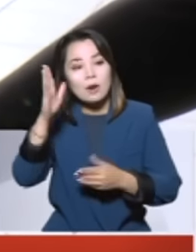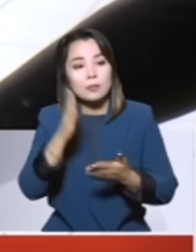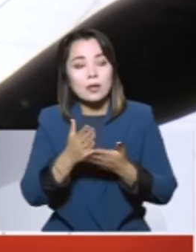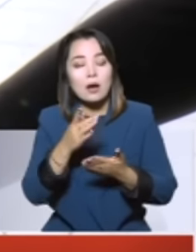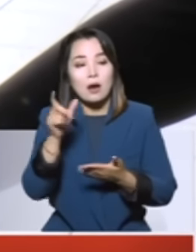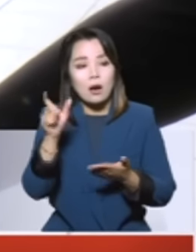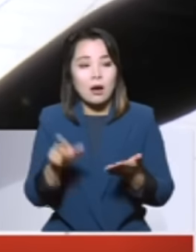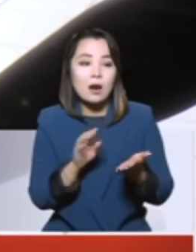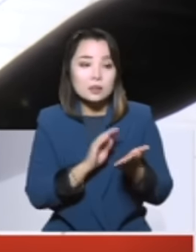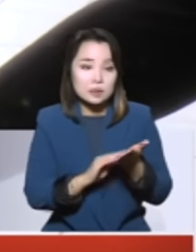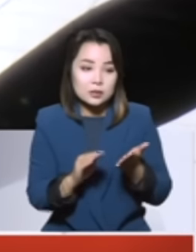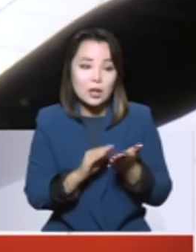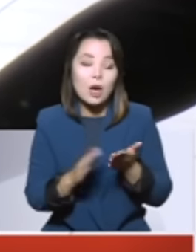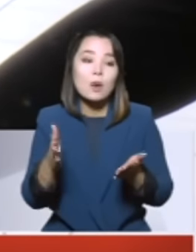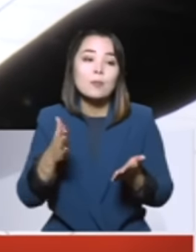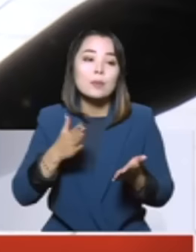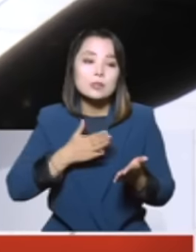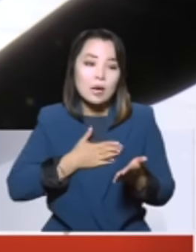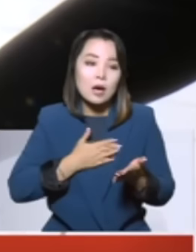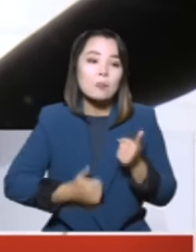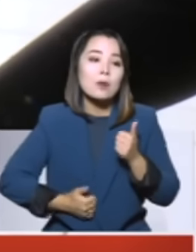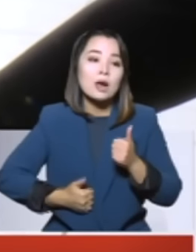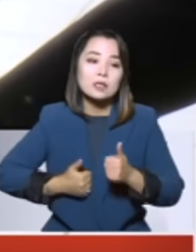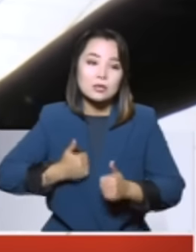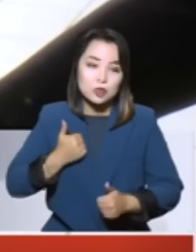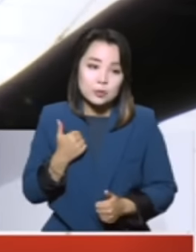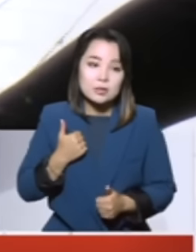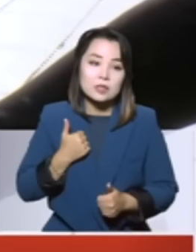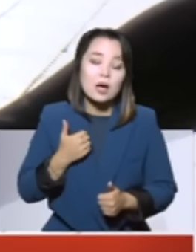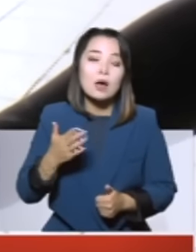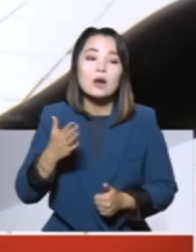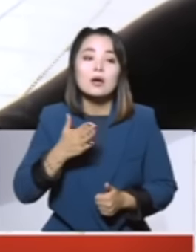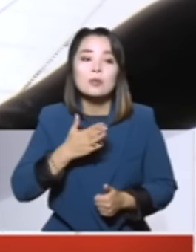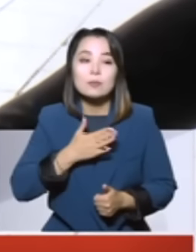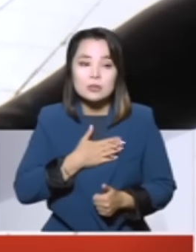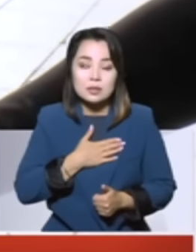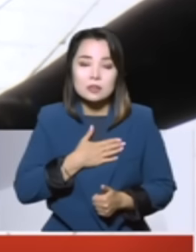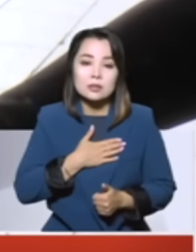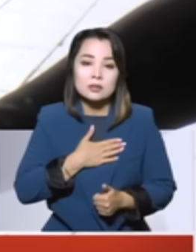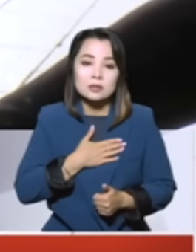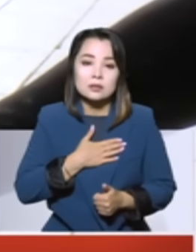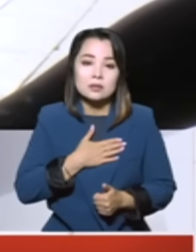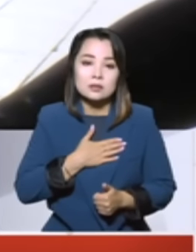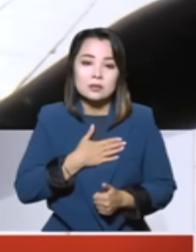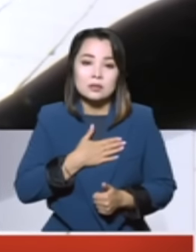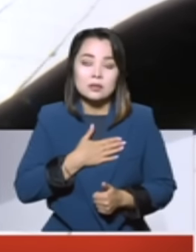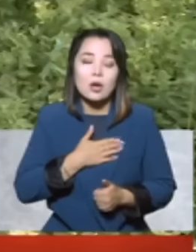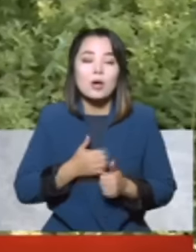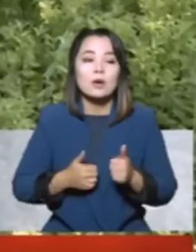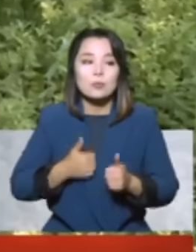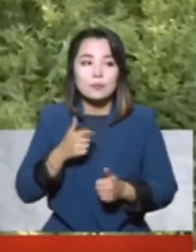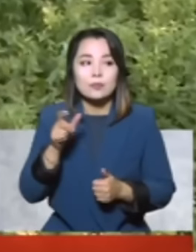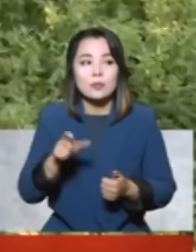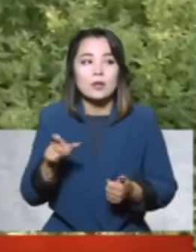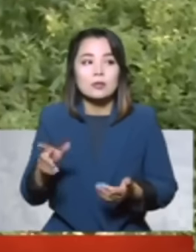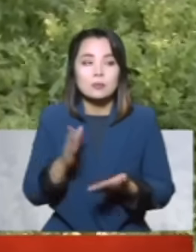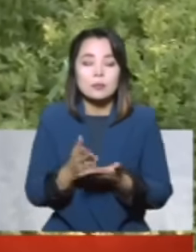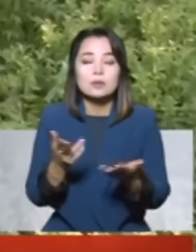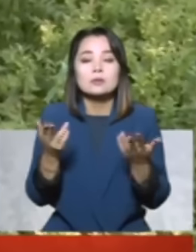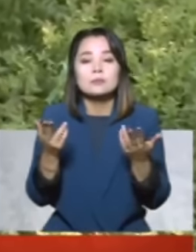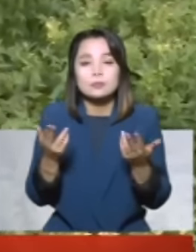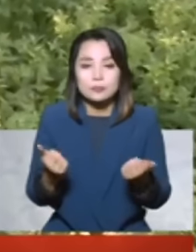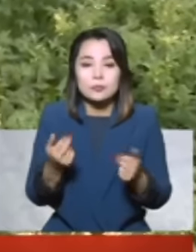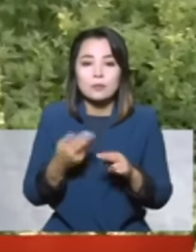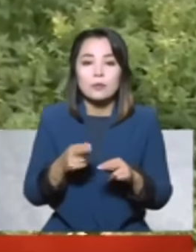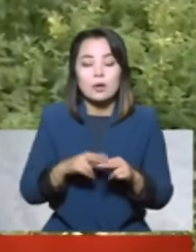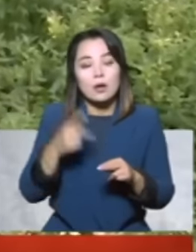ақын, біздің мақтанышымыз, біздің енді қалай гордость.